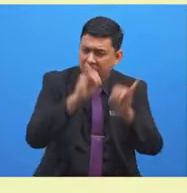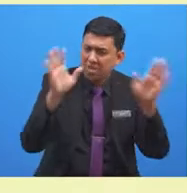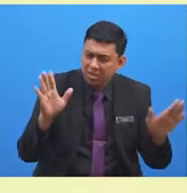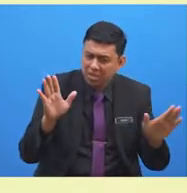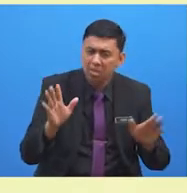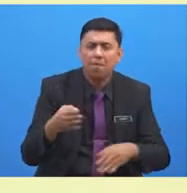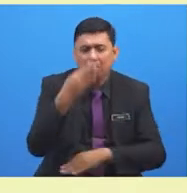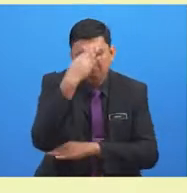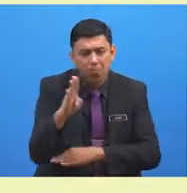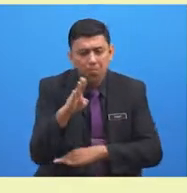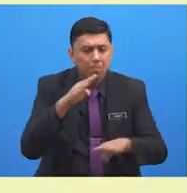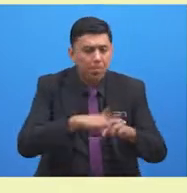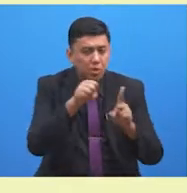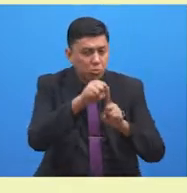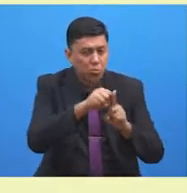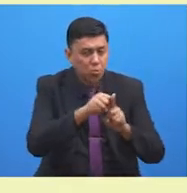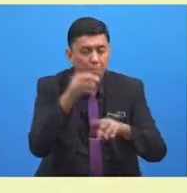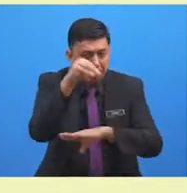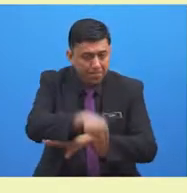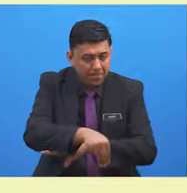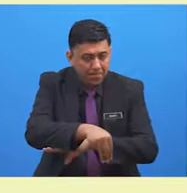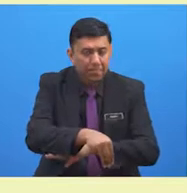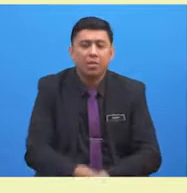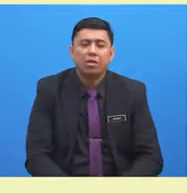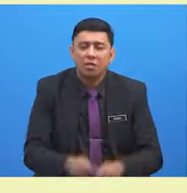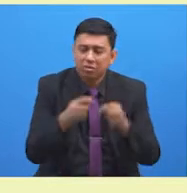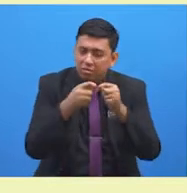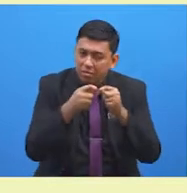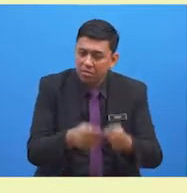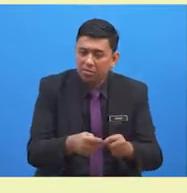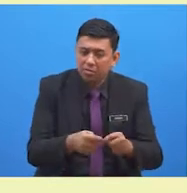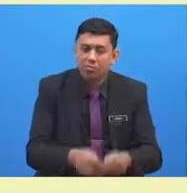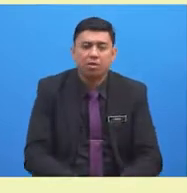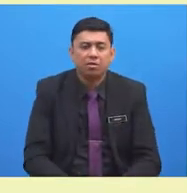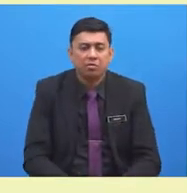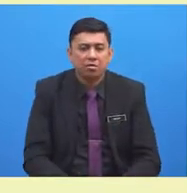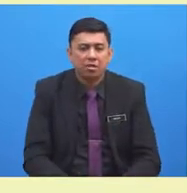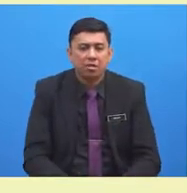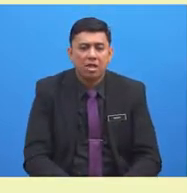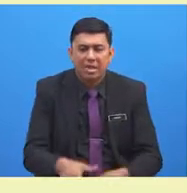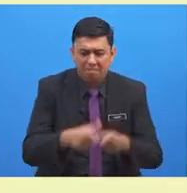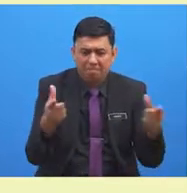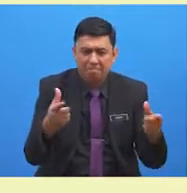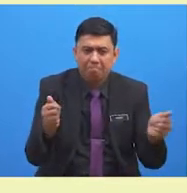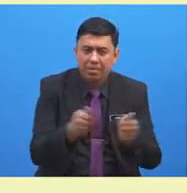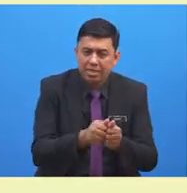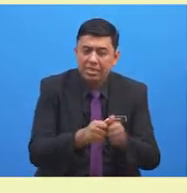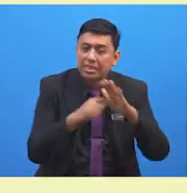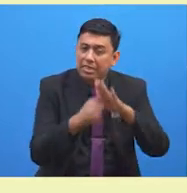menjelaskan bahawa pada suhu mala isi padu gas tetap adalah berkadar songsang dengan